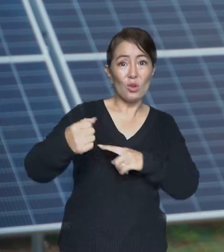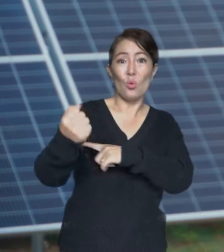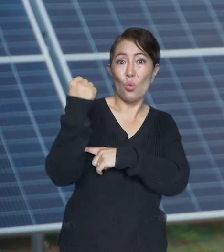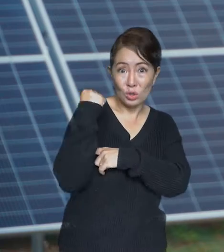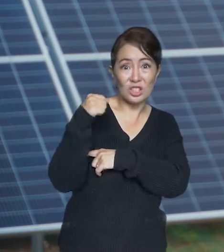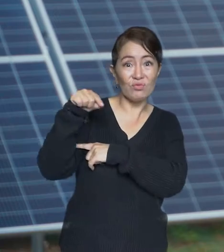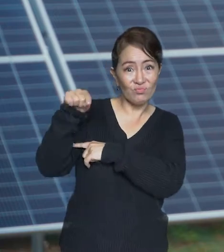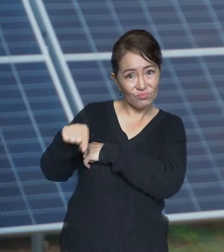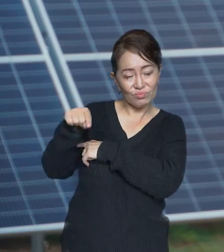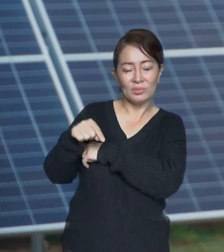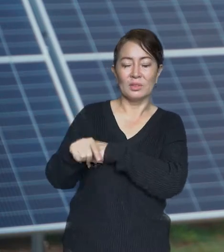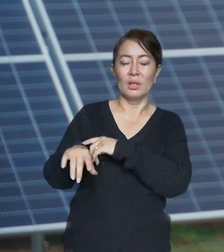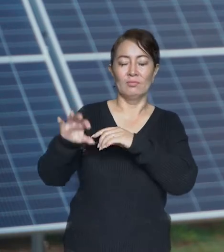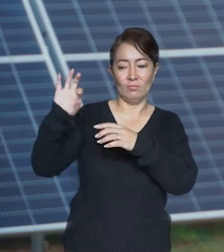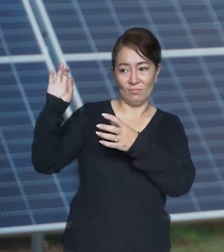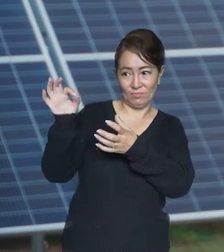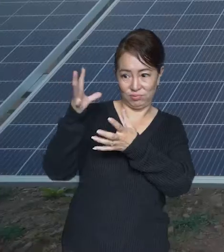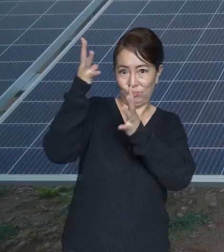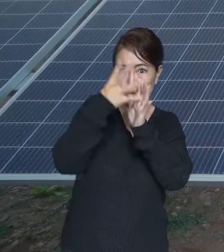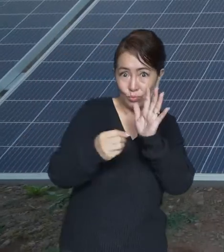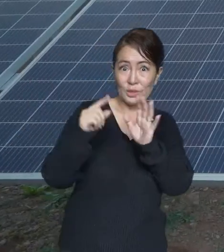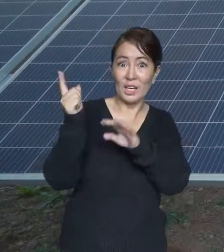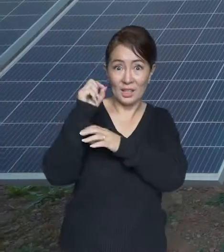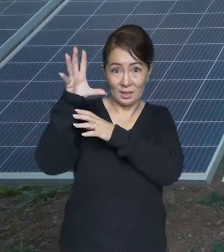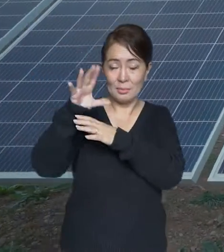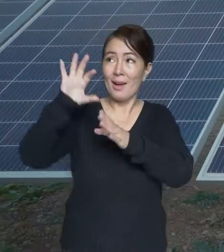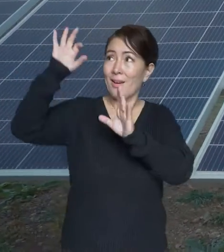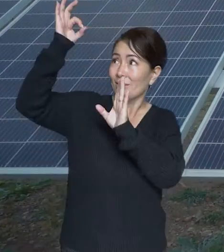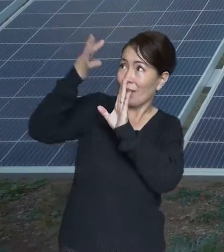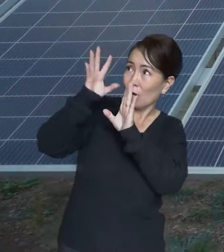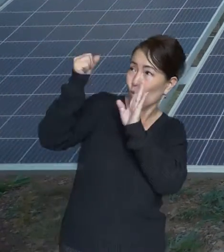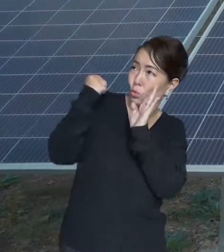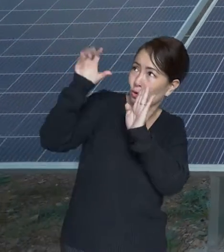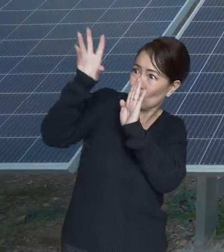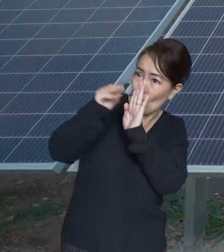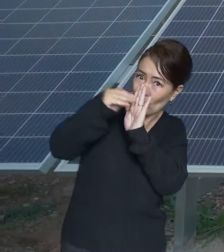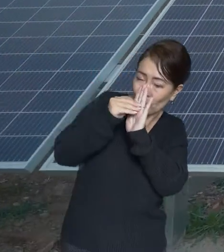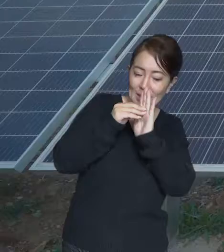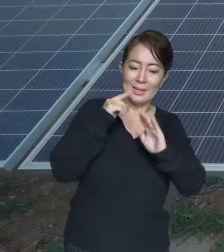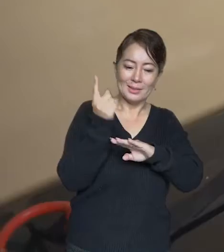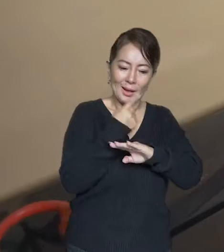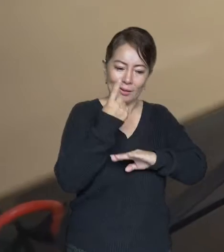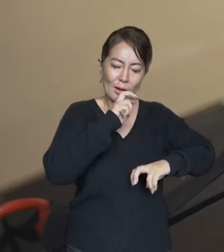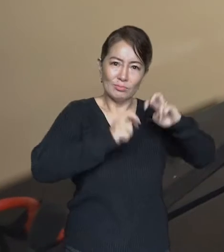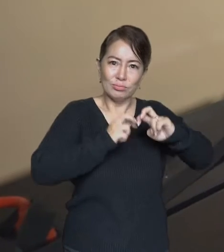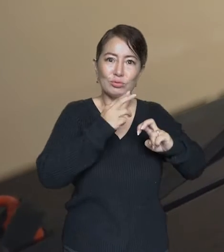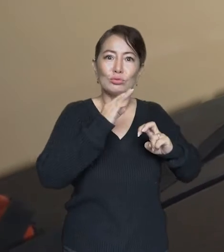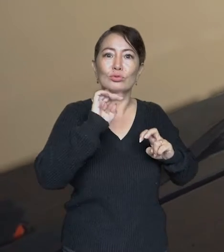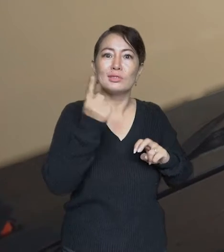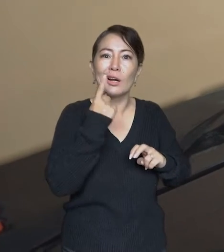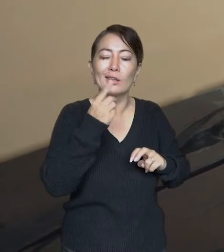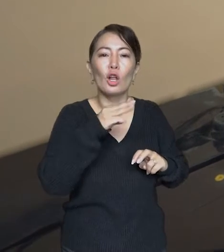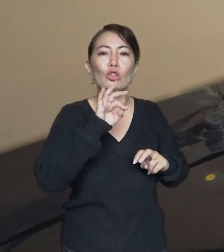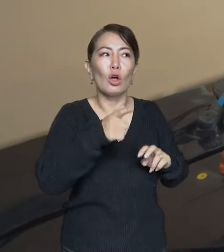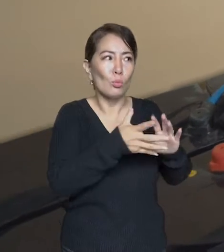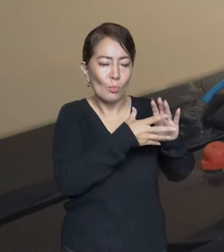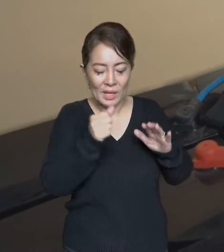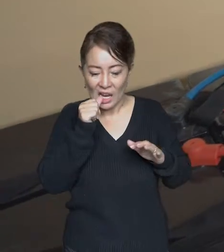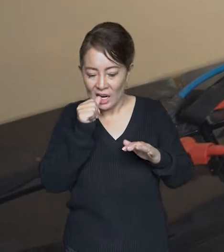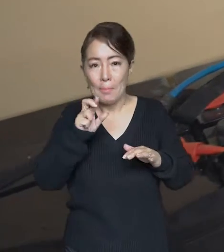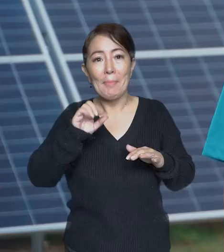За тус төслийн үндсэн шийдэл нь бол нарны эрчим хүч ашиглаж цахилгаан үйлдвэрлэх. Үйлдвэрсэн цахилгааныг батарей